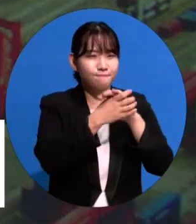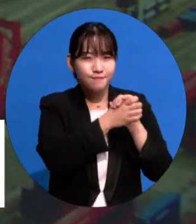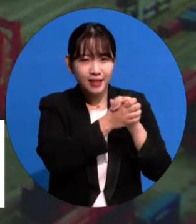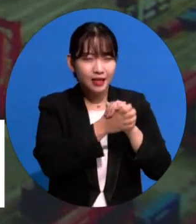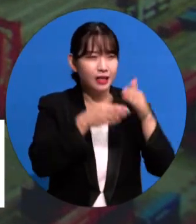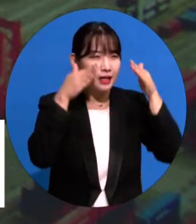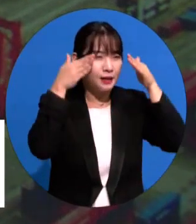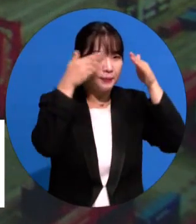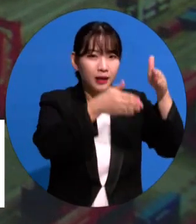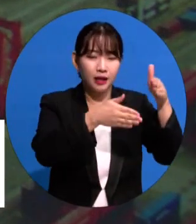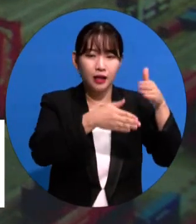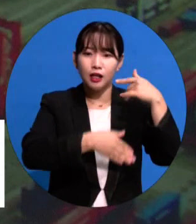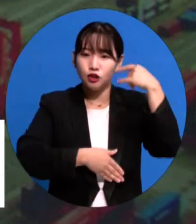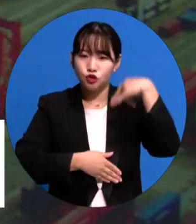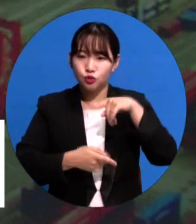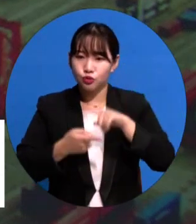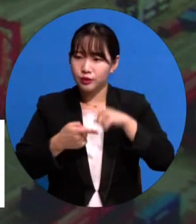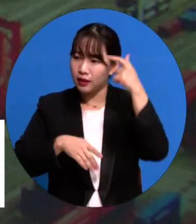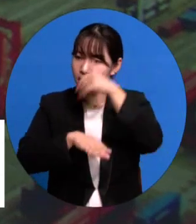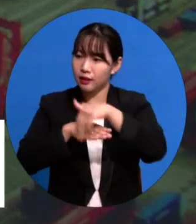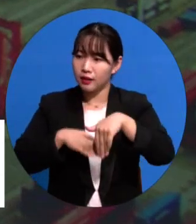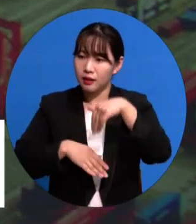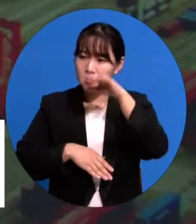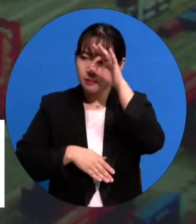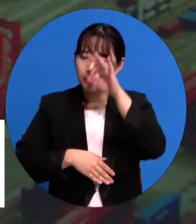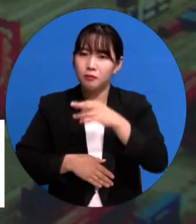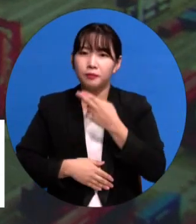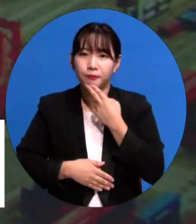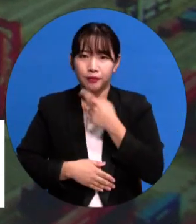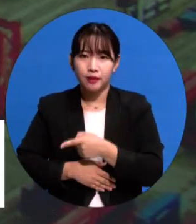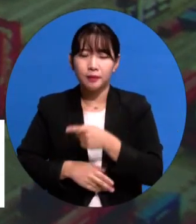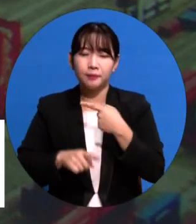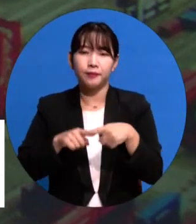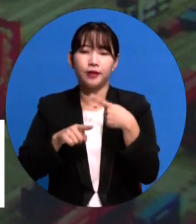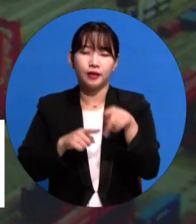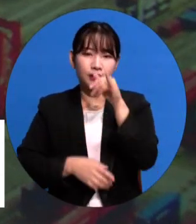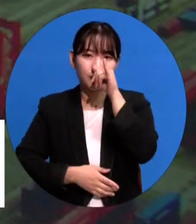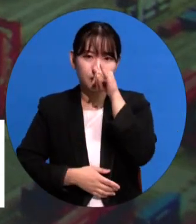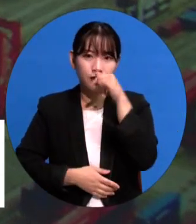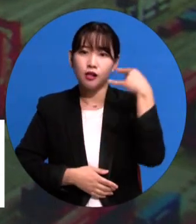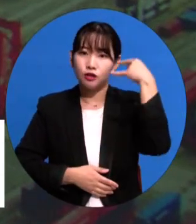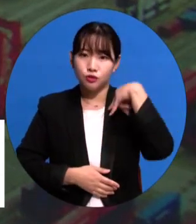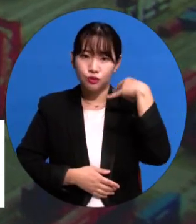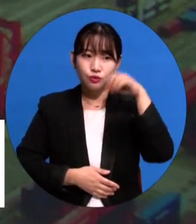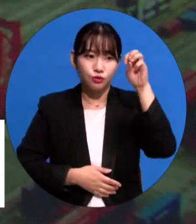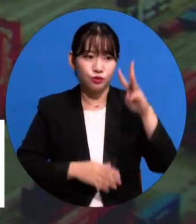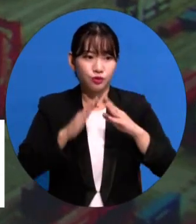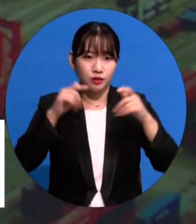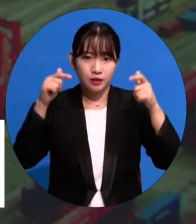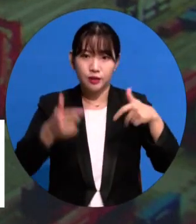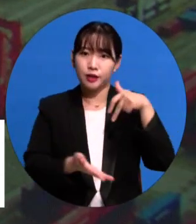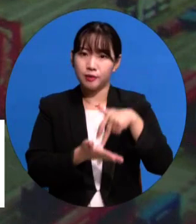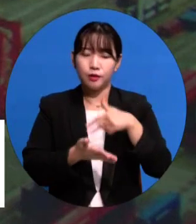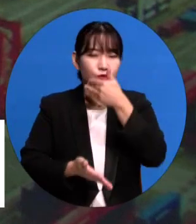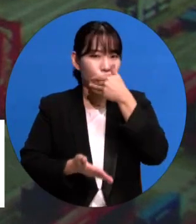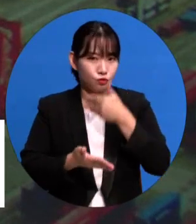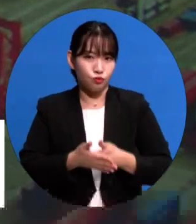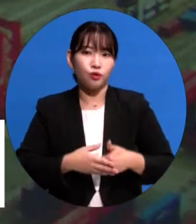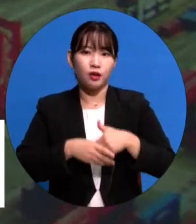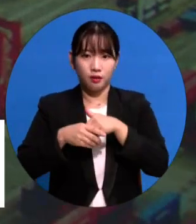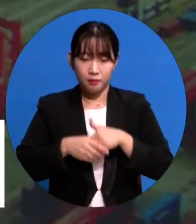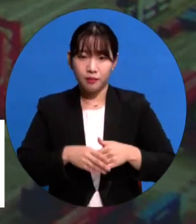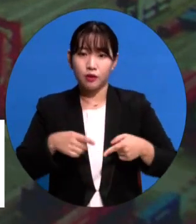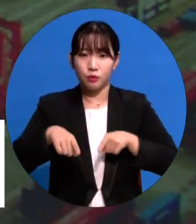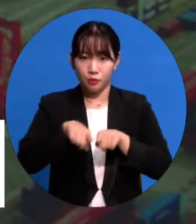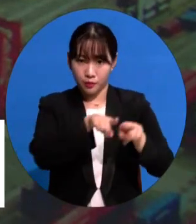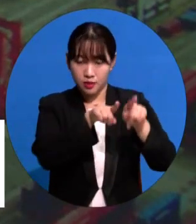쏟아부으면서 중국에 대한 전략이 보이지 않는다는 평가가 나오고 있습니다. 중국은 광주 전남에게도 중요한 파트너로